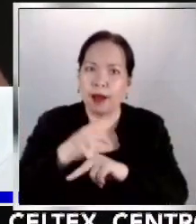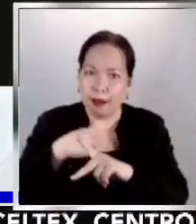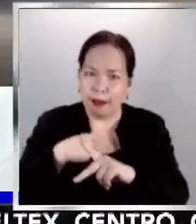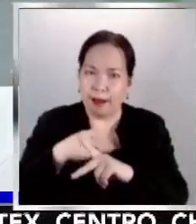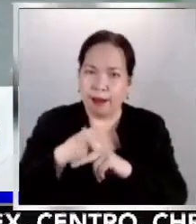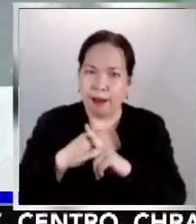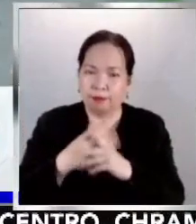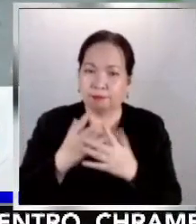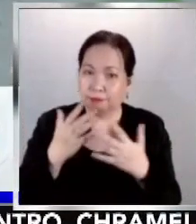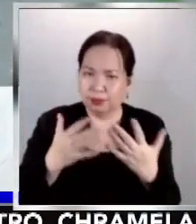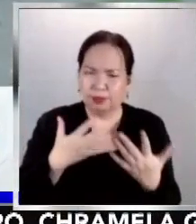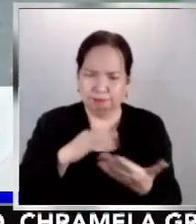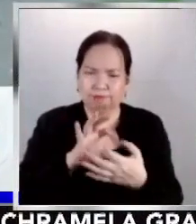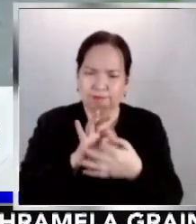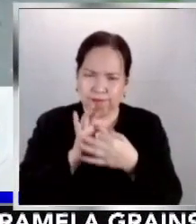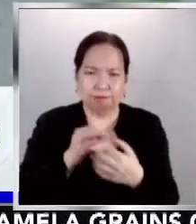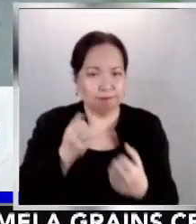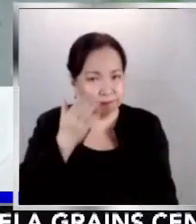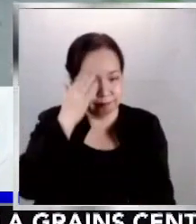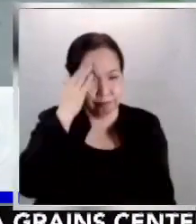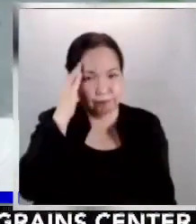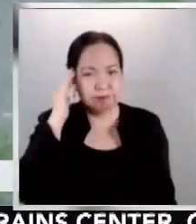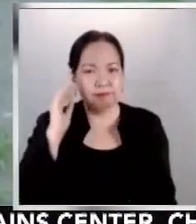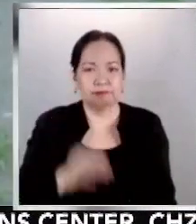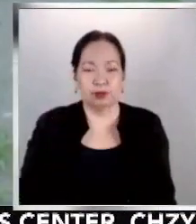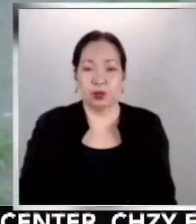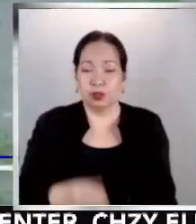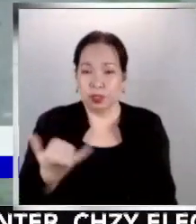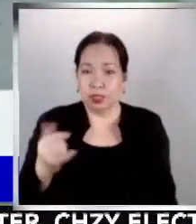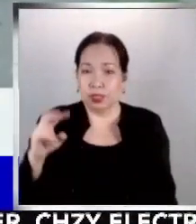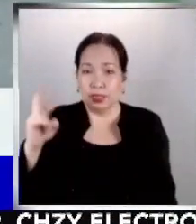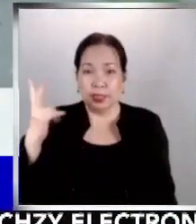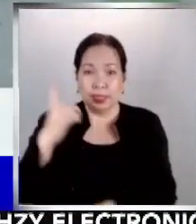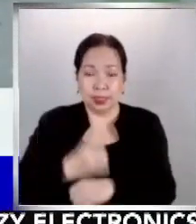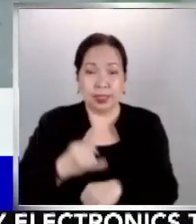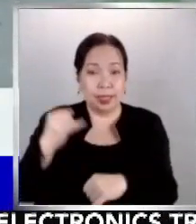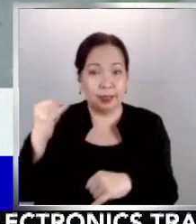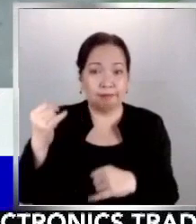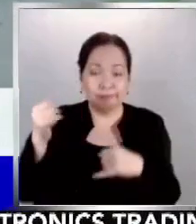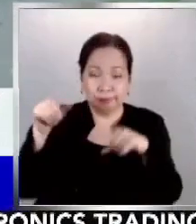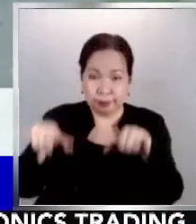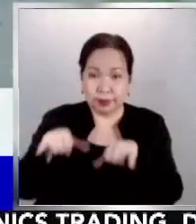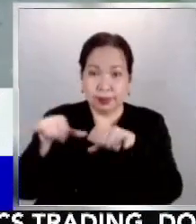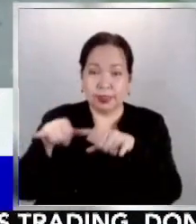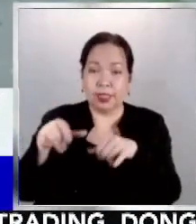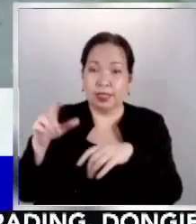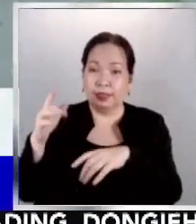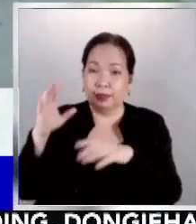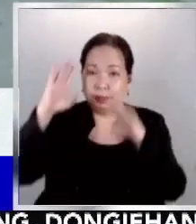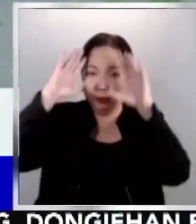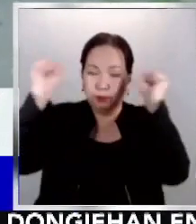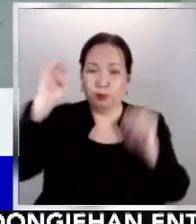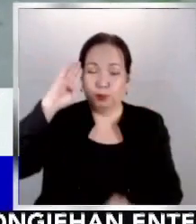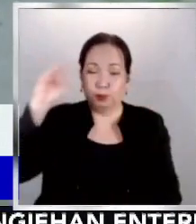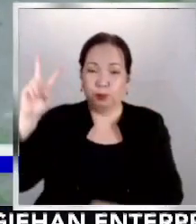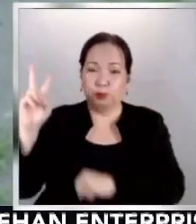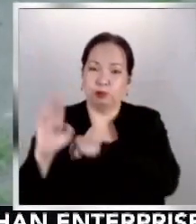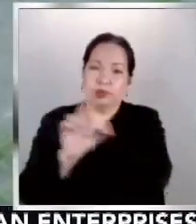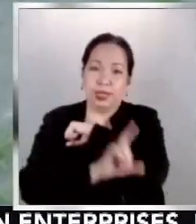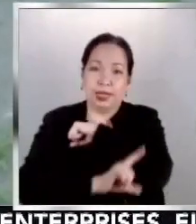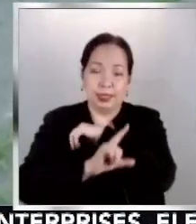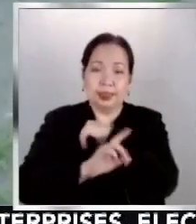tayo. Ngayon ang pangalawa at huling araw ng pagbisita ni Pangulong Bongbong Marcos dito sa Leyte, ang home province ng kanyang inang si Imelda